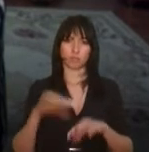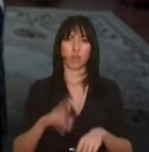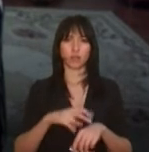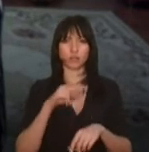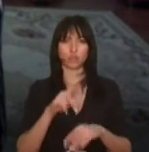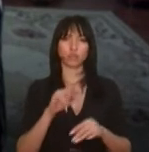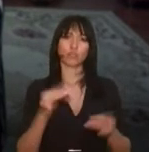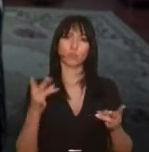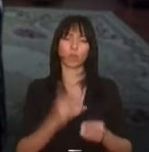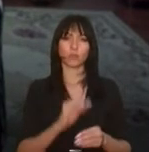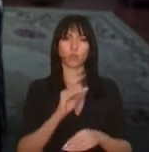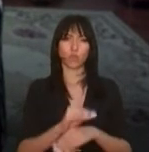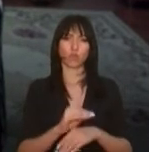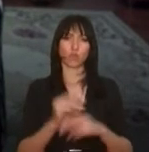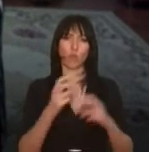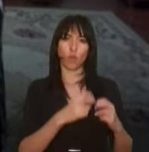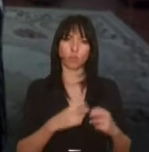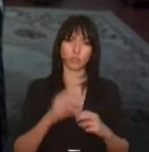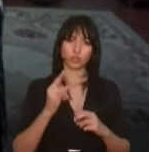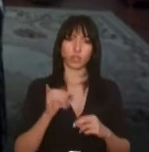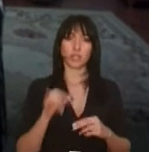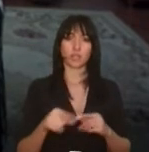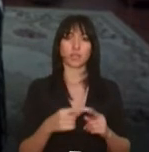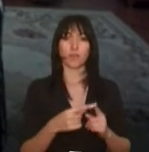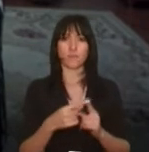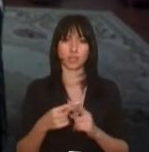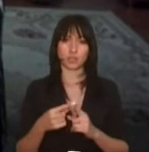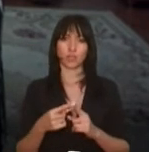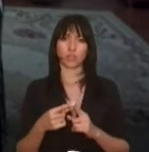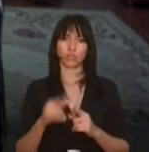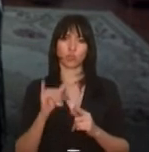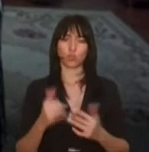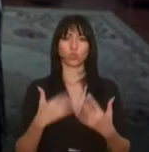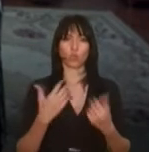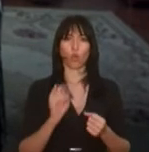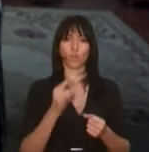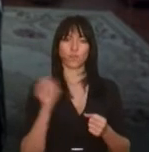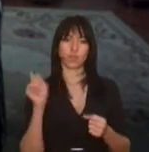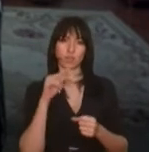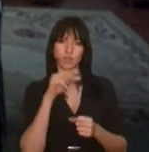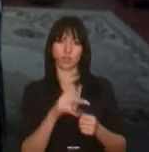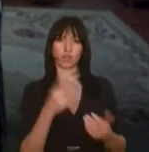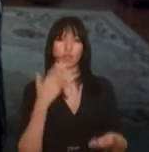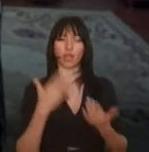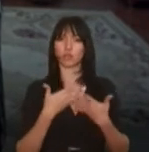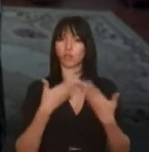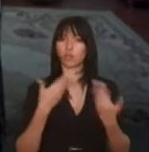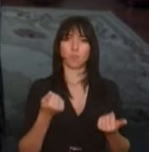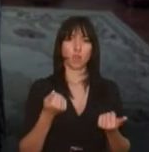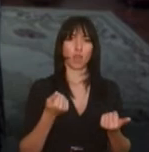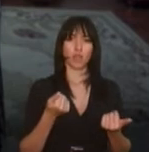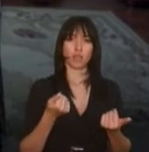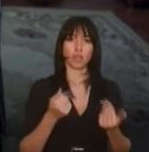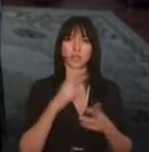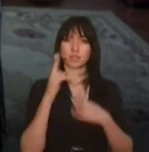додаткові обстеження для визначення відхилення у здоров'ї дитини. Якщо нема ніяких